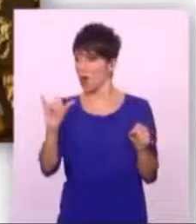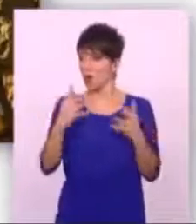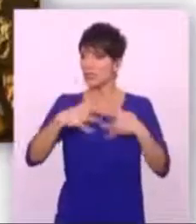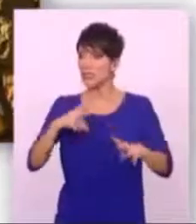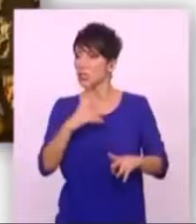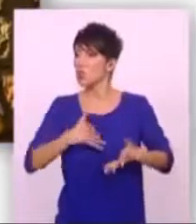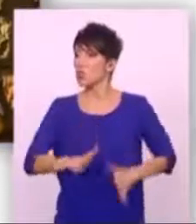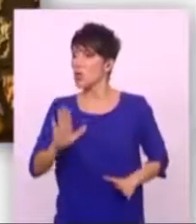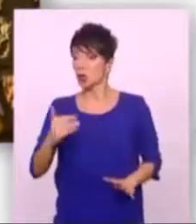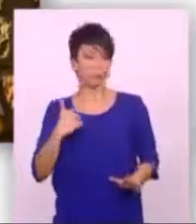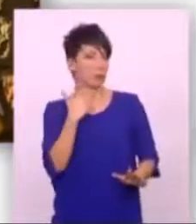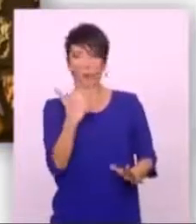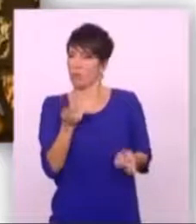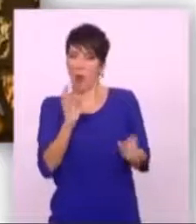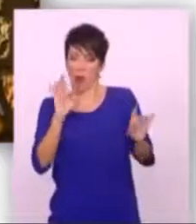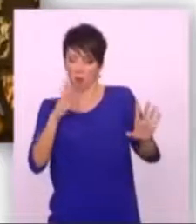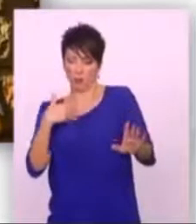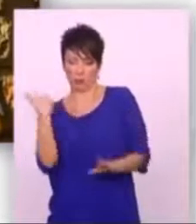σηκωθεί ο